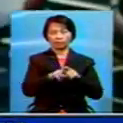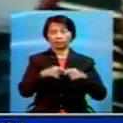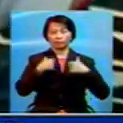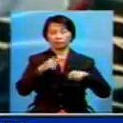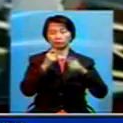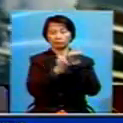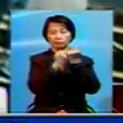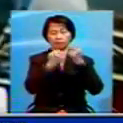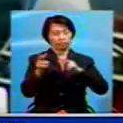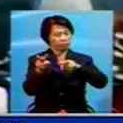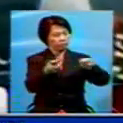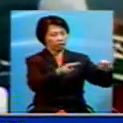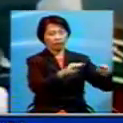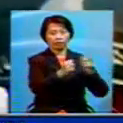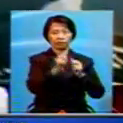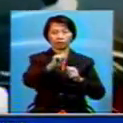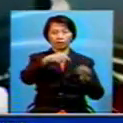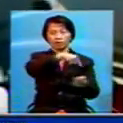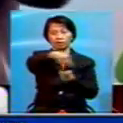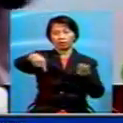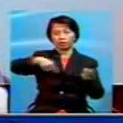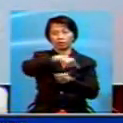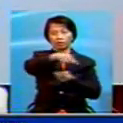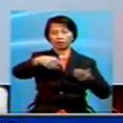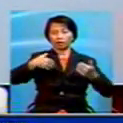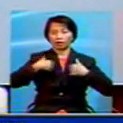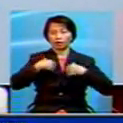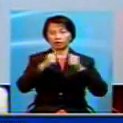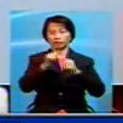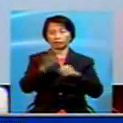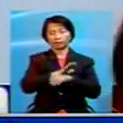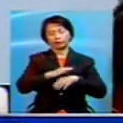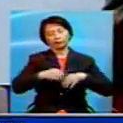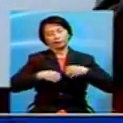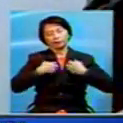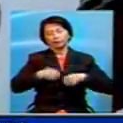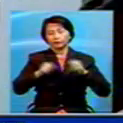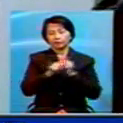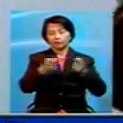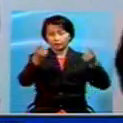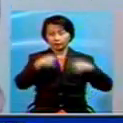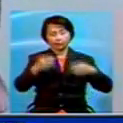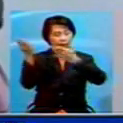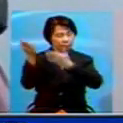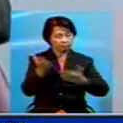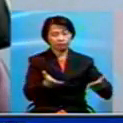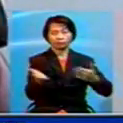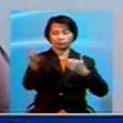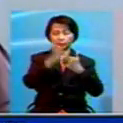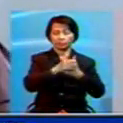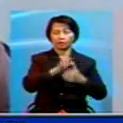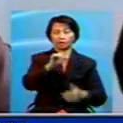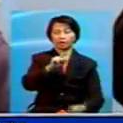gelat pyokong dapat disaksik di Man suas berangs dengan penuh emosiut hadir menyambut kepulangan skuad bimbingan